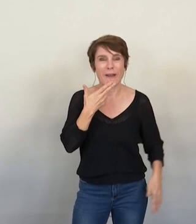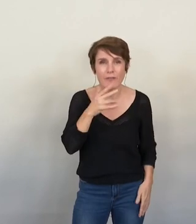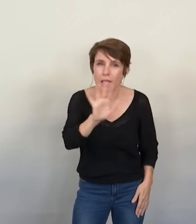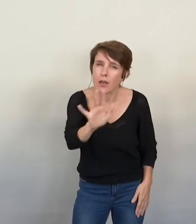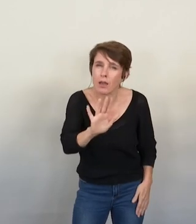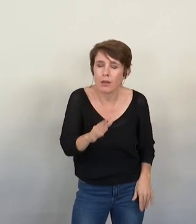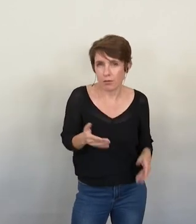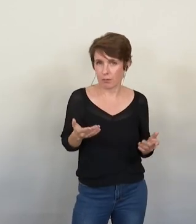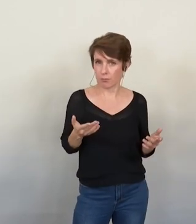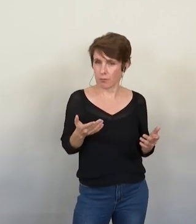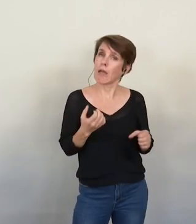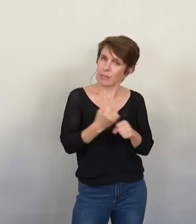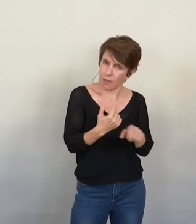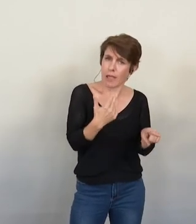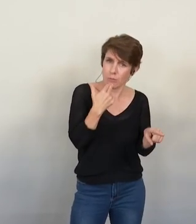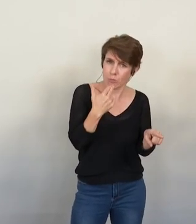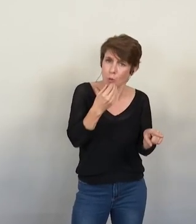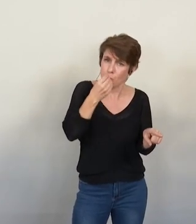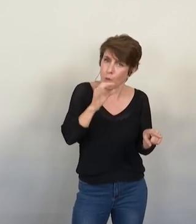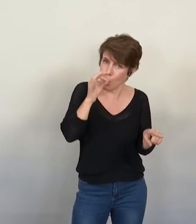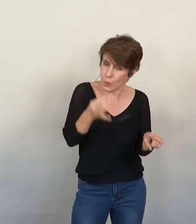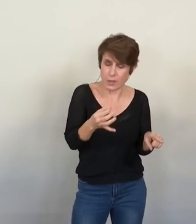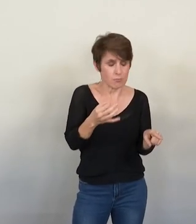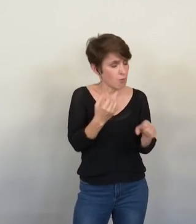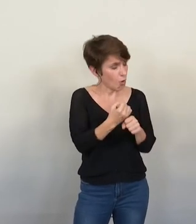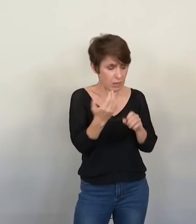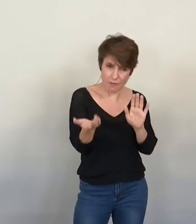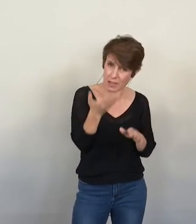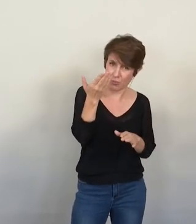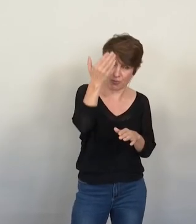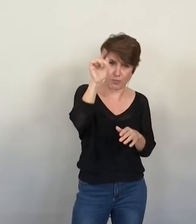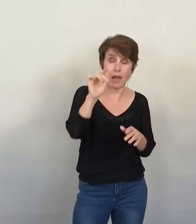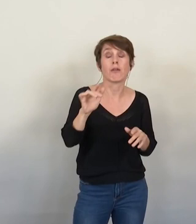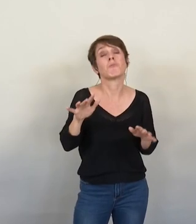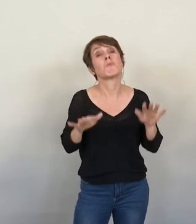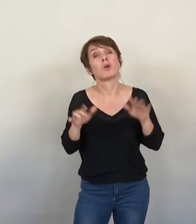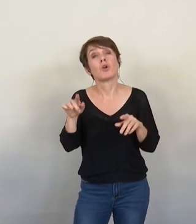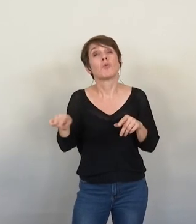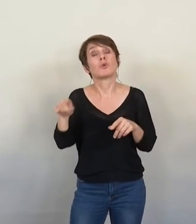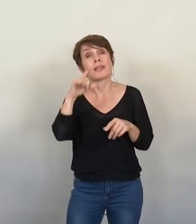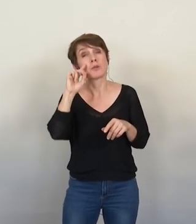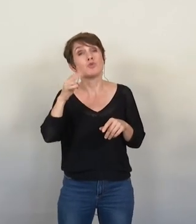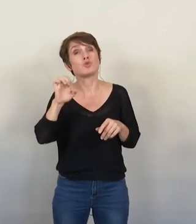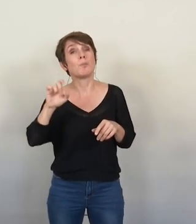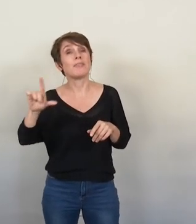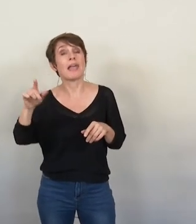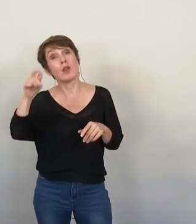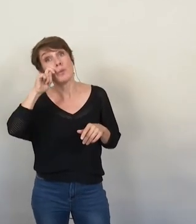travail qui est de qualité extraordinaire en déplaise aux avis d'experts de de Monsieur Pinel